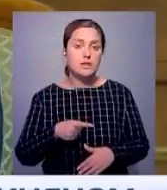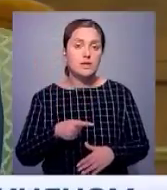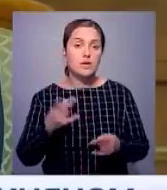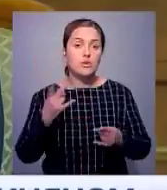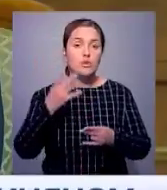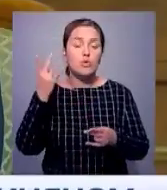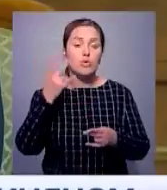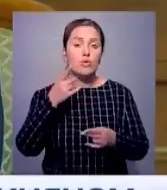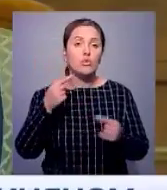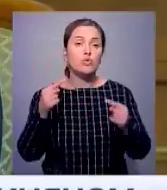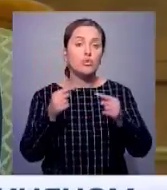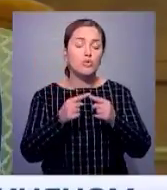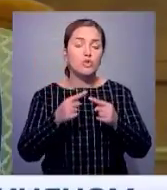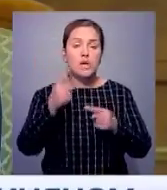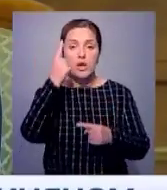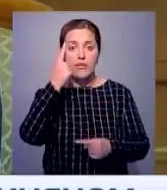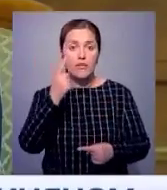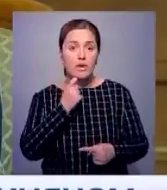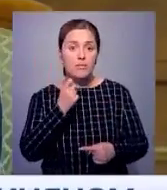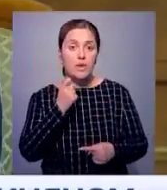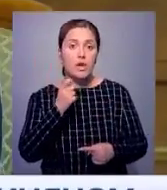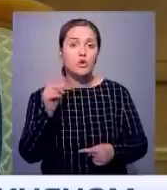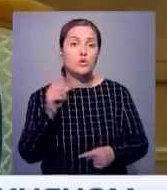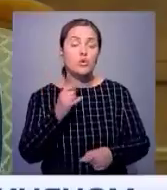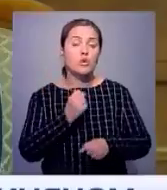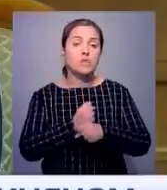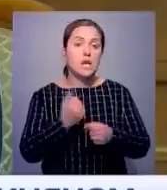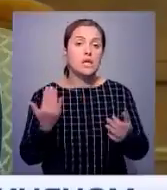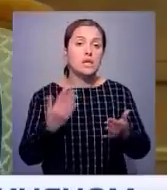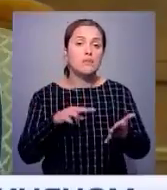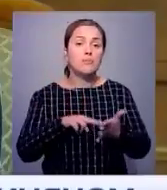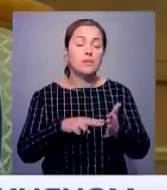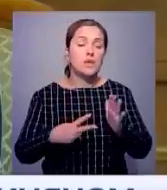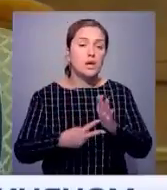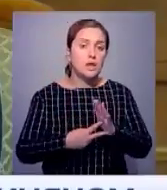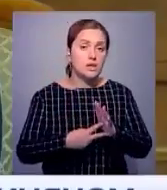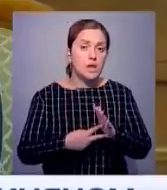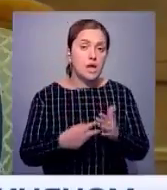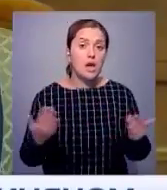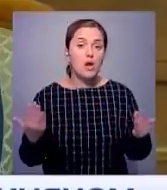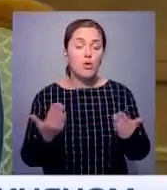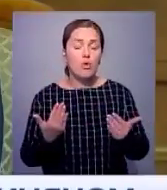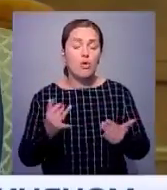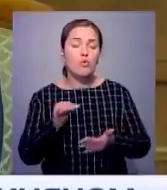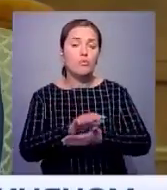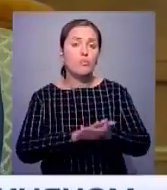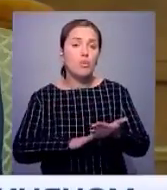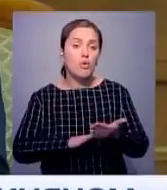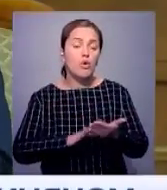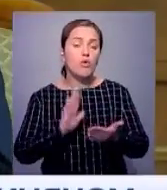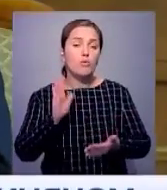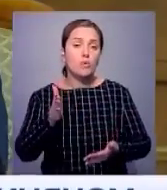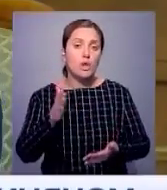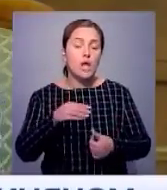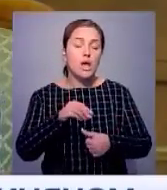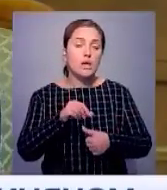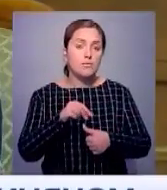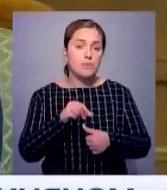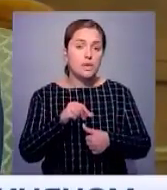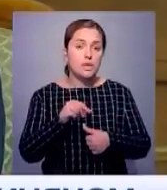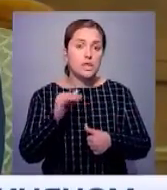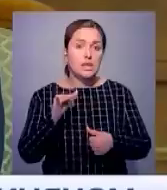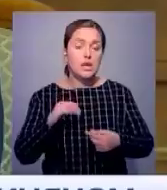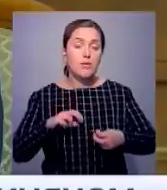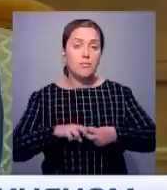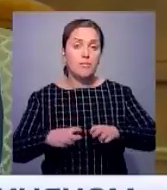достоверную информацию, что делается, какие планы, какое продвижение дальше. Ну и, конечно,